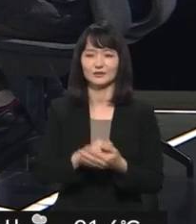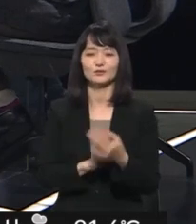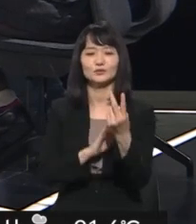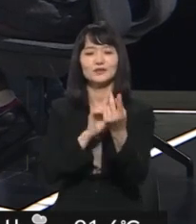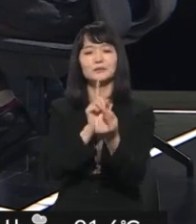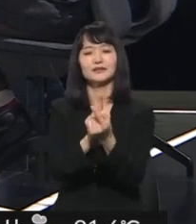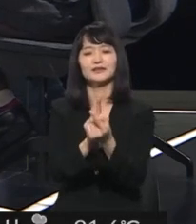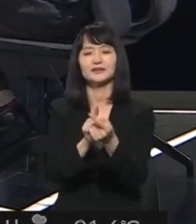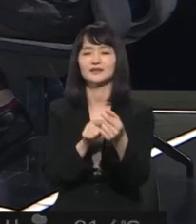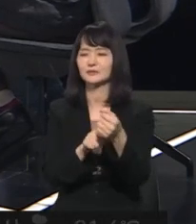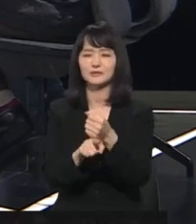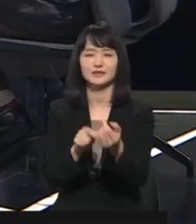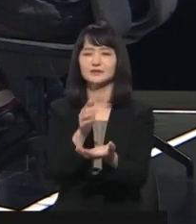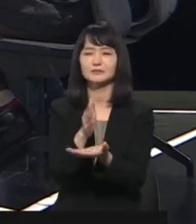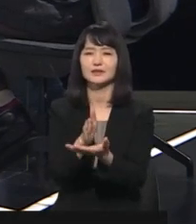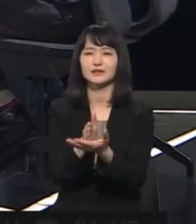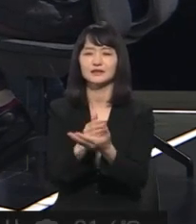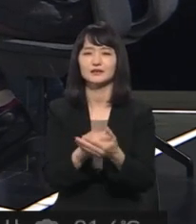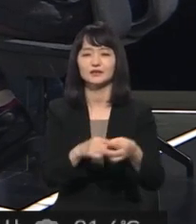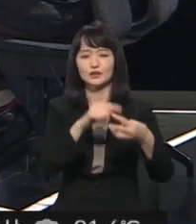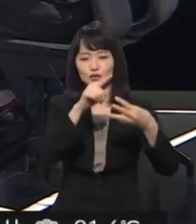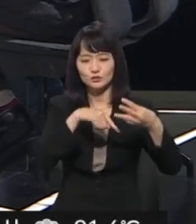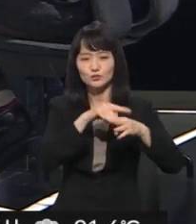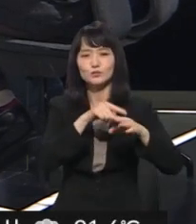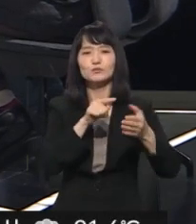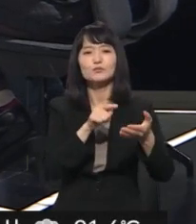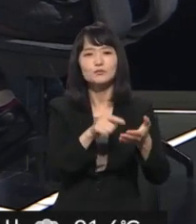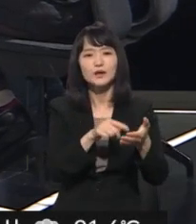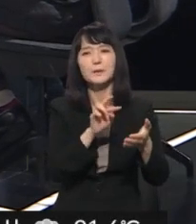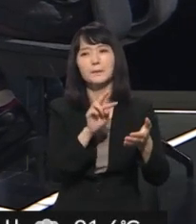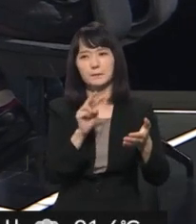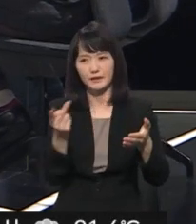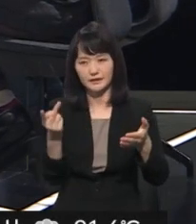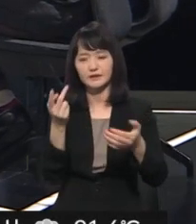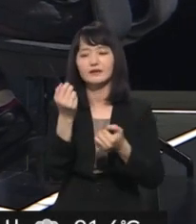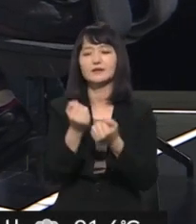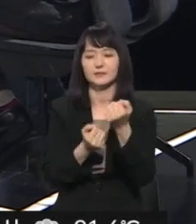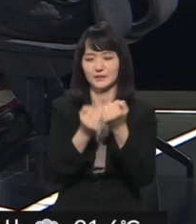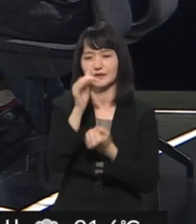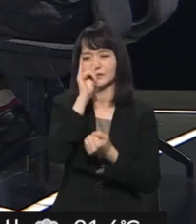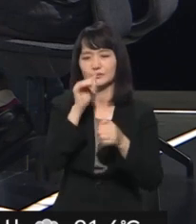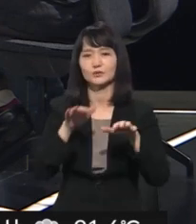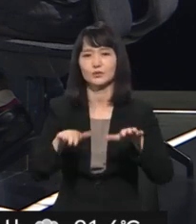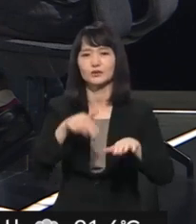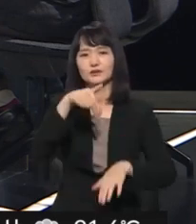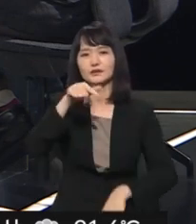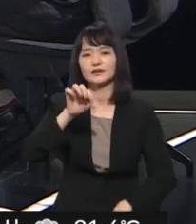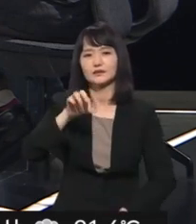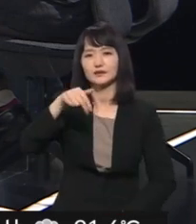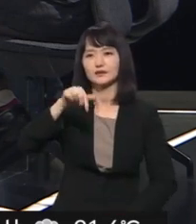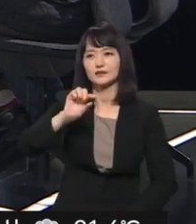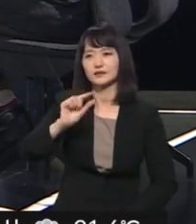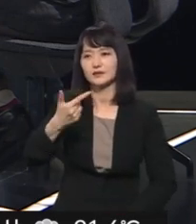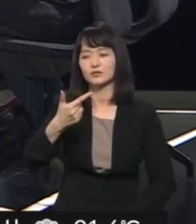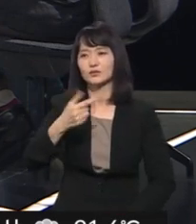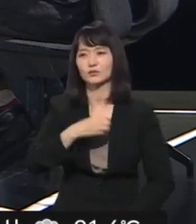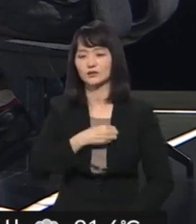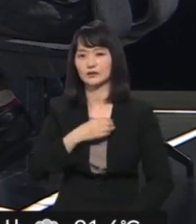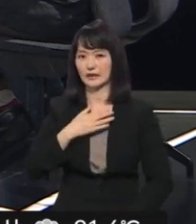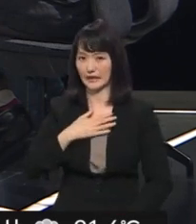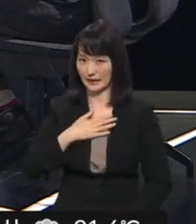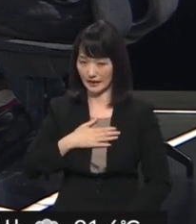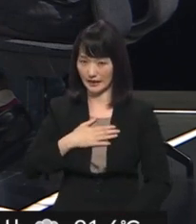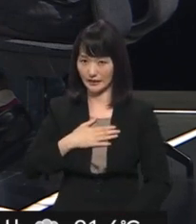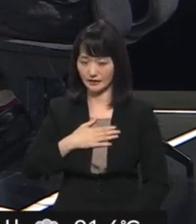아이고 왜 만나서 윤 심히 바뀌고 있다는 것을 저도 설명했을 수도 있다 그래서 아마 오늘 장 전원이 그 간파하고 조금